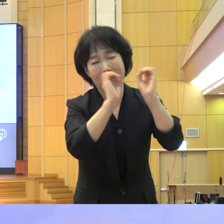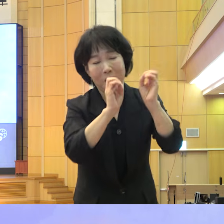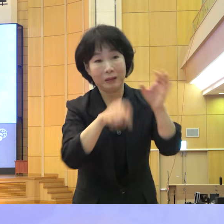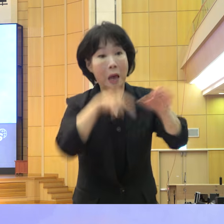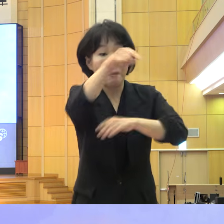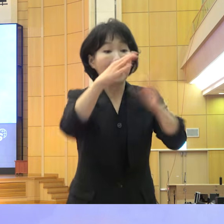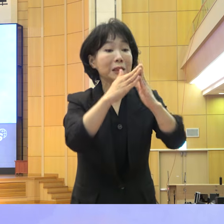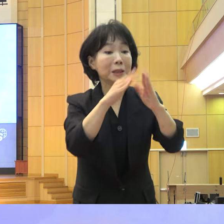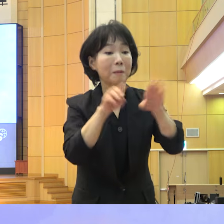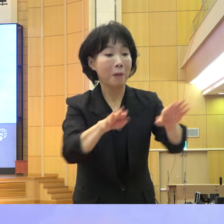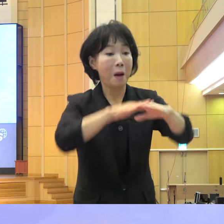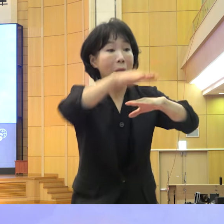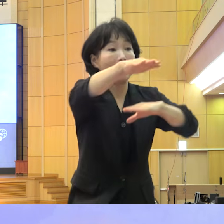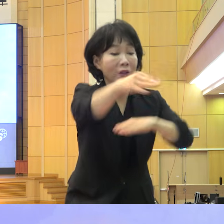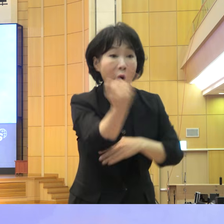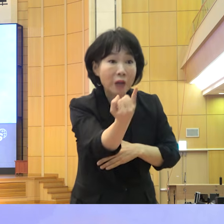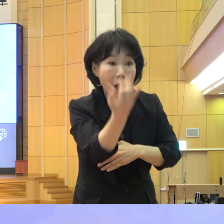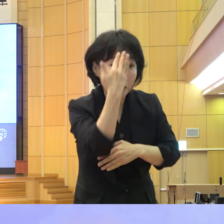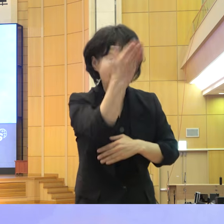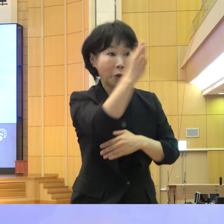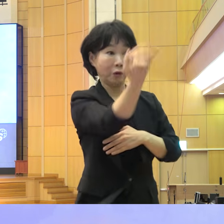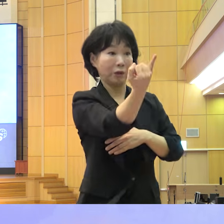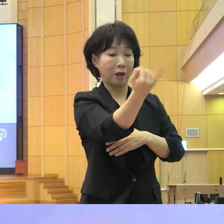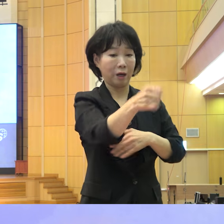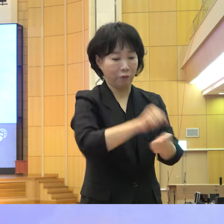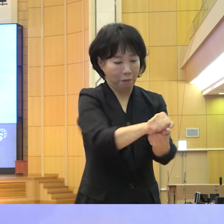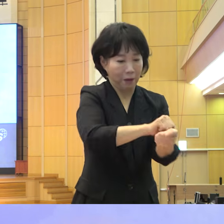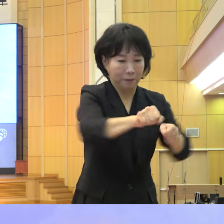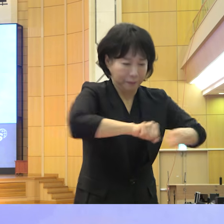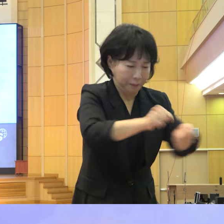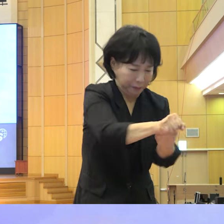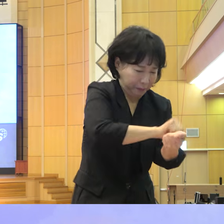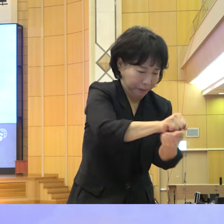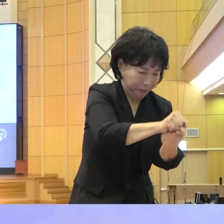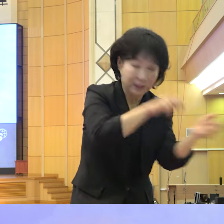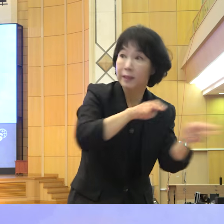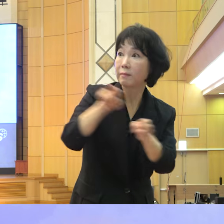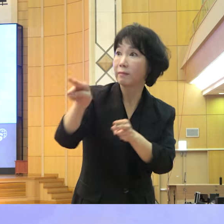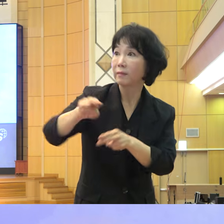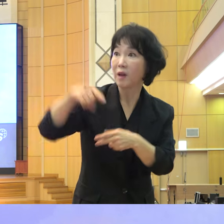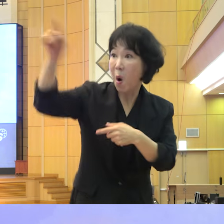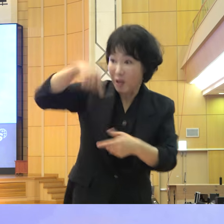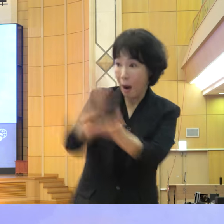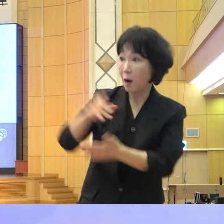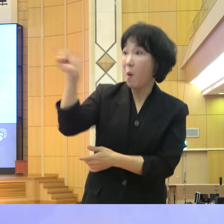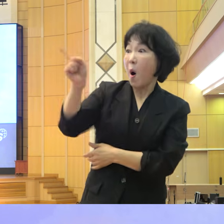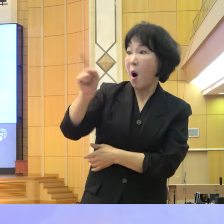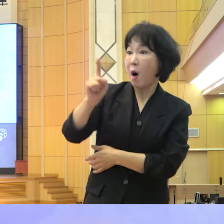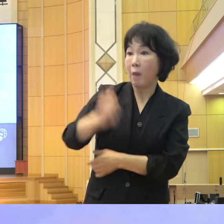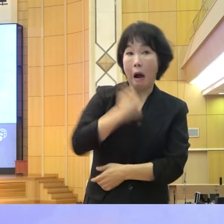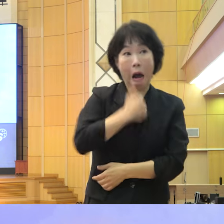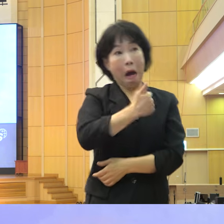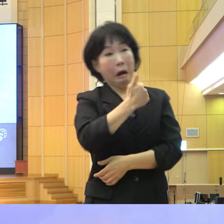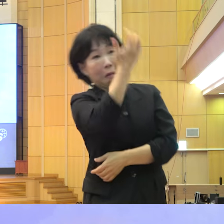마당에서 수도관에서 빨래 하다가 말고 뭐야! 그러니까 그냥